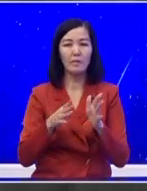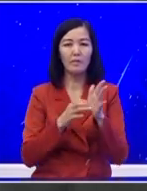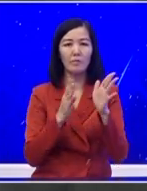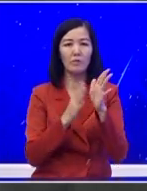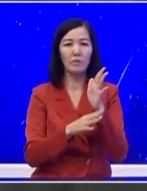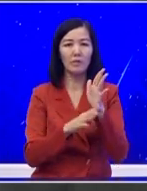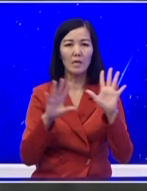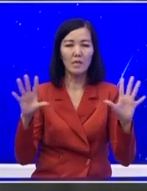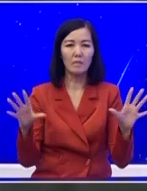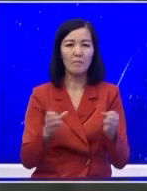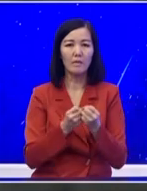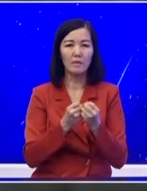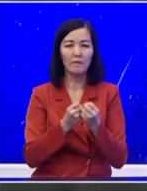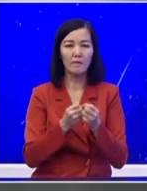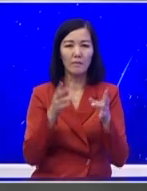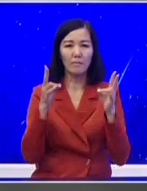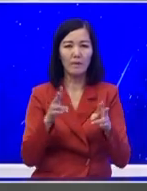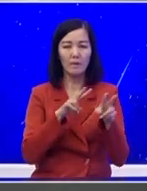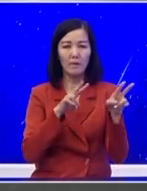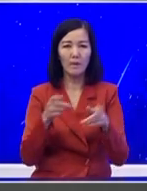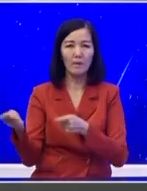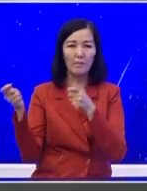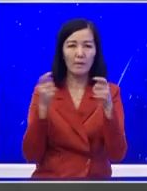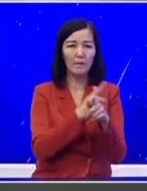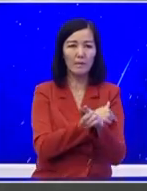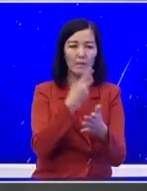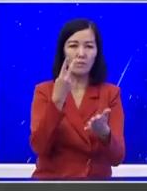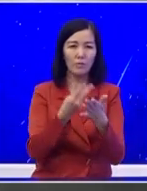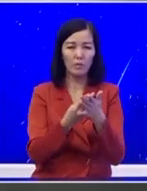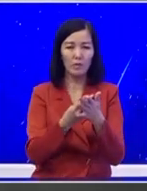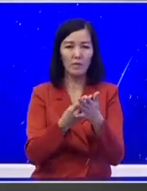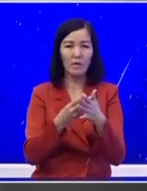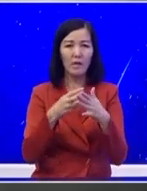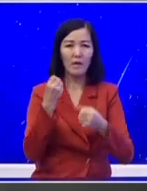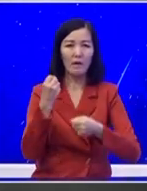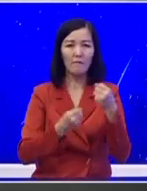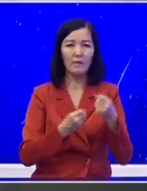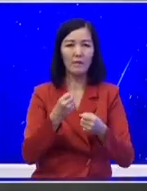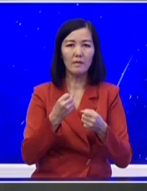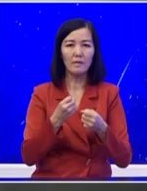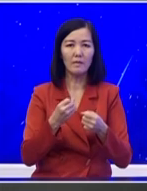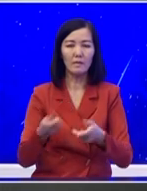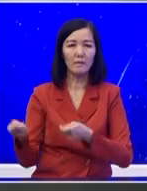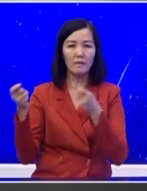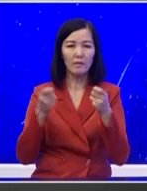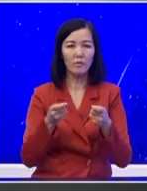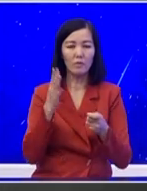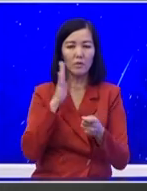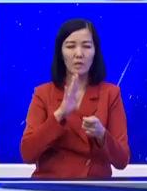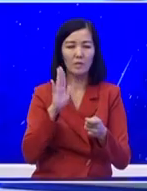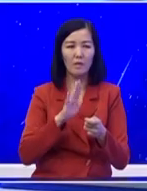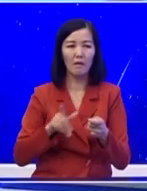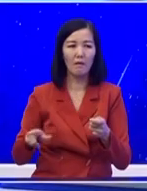рождения спасена очевидцами происшествия и доставлена в медицинское учреждение. Автомобиль извлечен из реки.